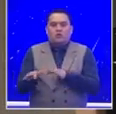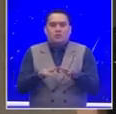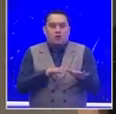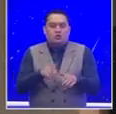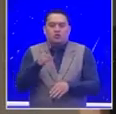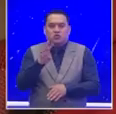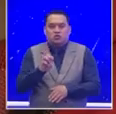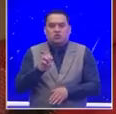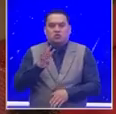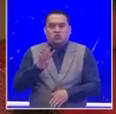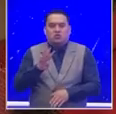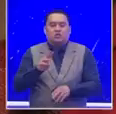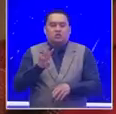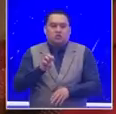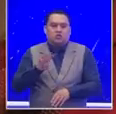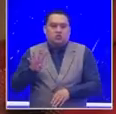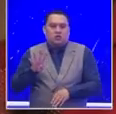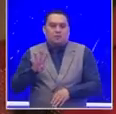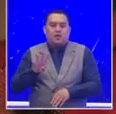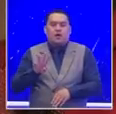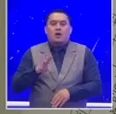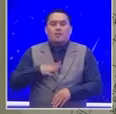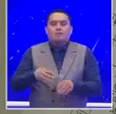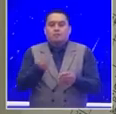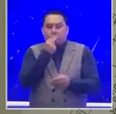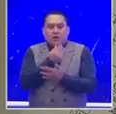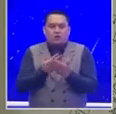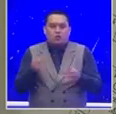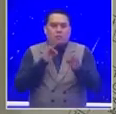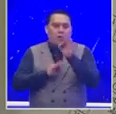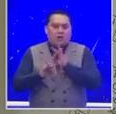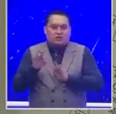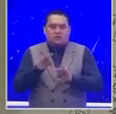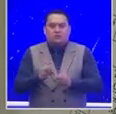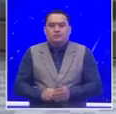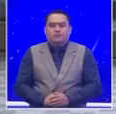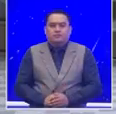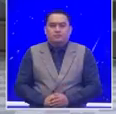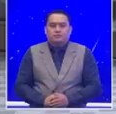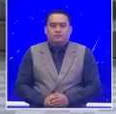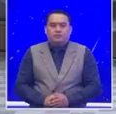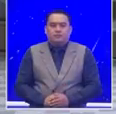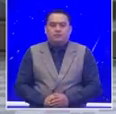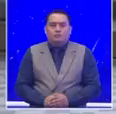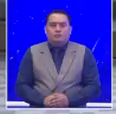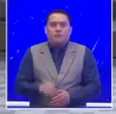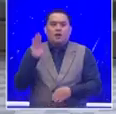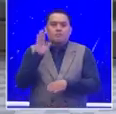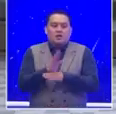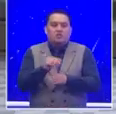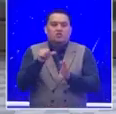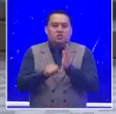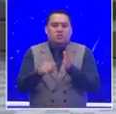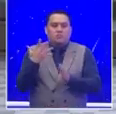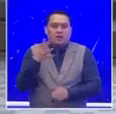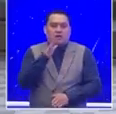номеру 404-404. К слову, схема получения продуктов и медикаментов максимально прозрачная. Постановление есть людям за 65